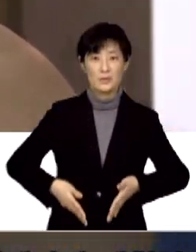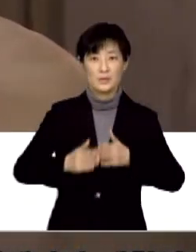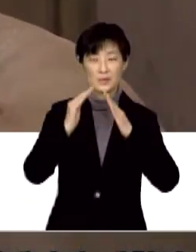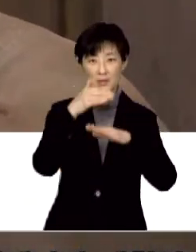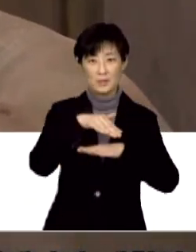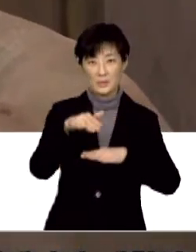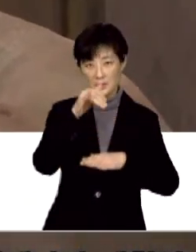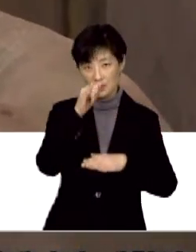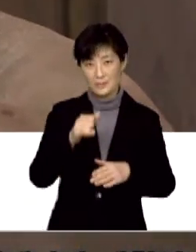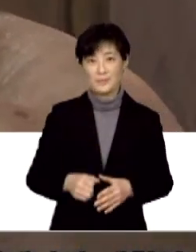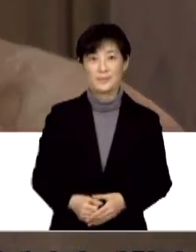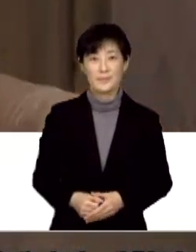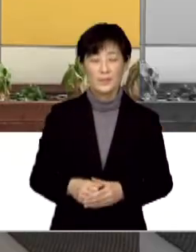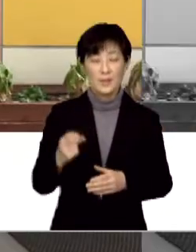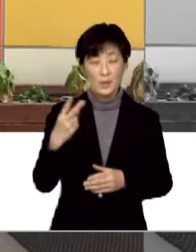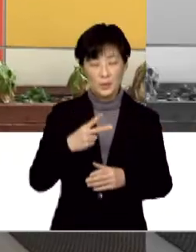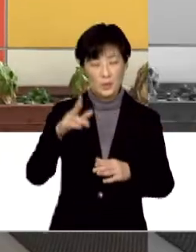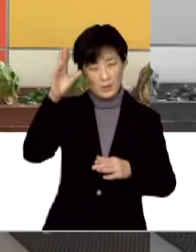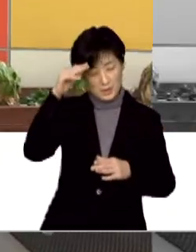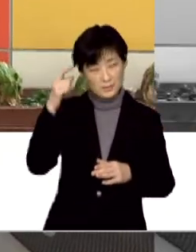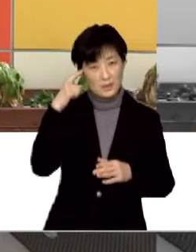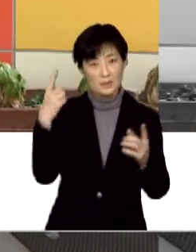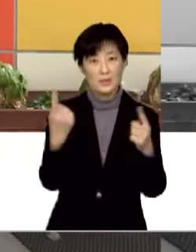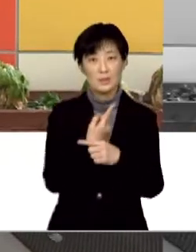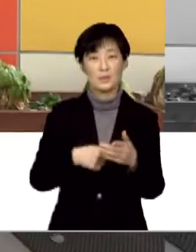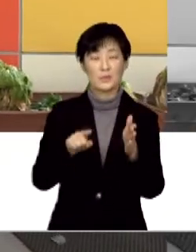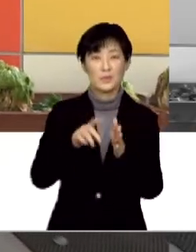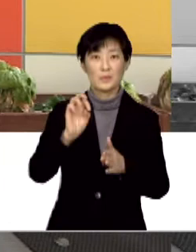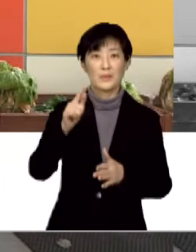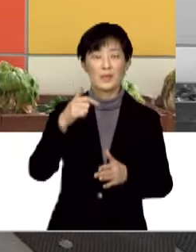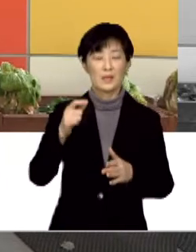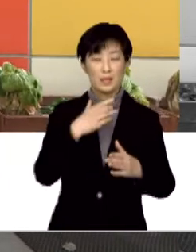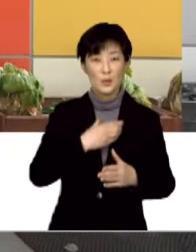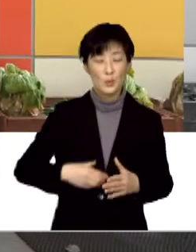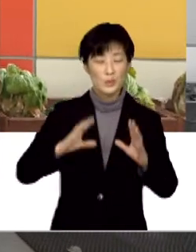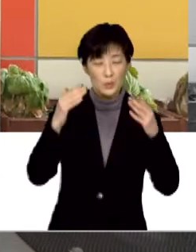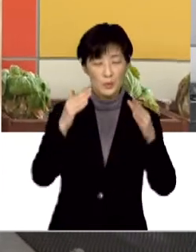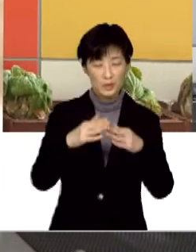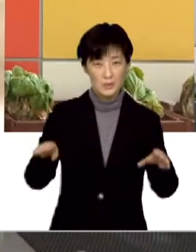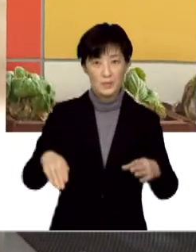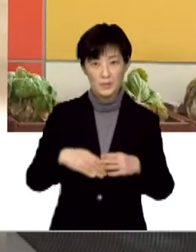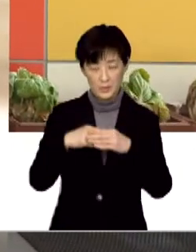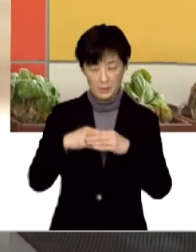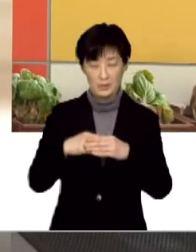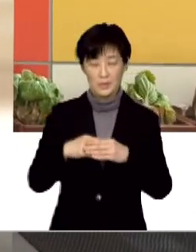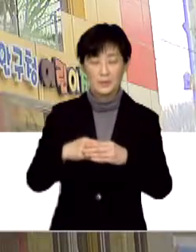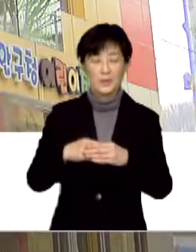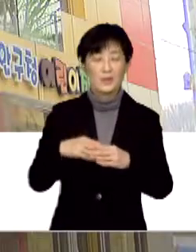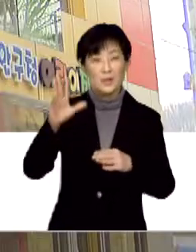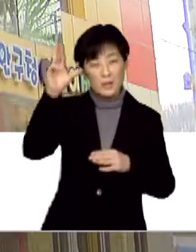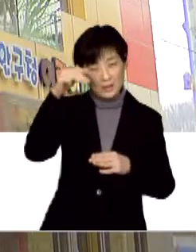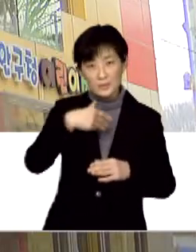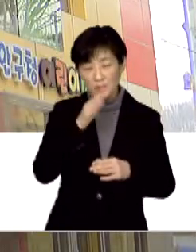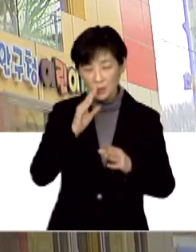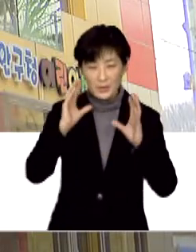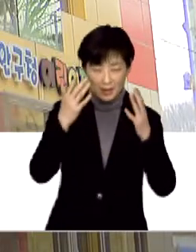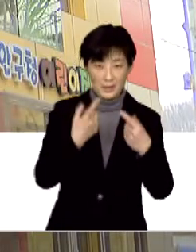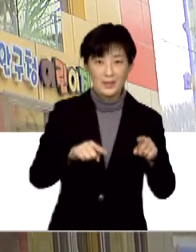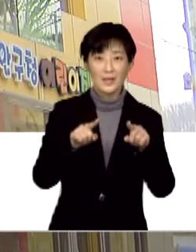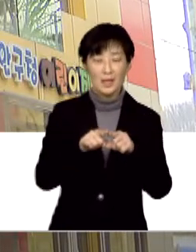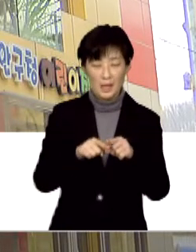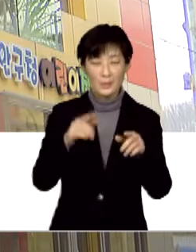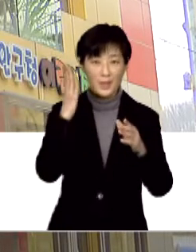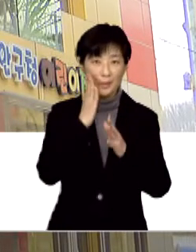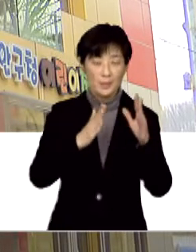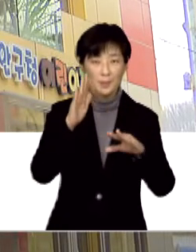설치해 나갈 계획입니다 또한 치매 인식 개선을 위해 만한 구청 어린이집과 협약을 맺고 치매 노인과